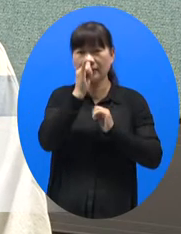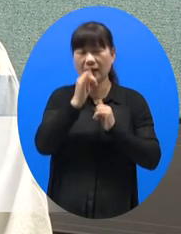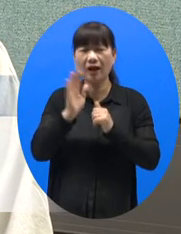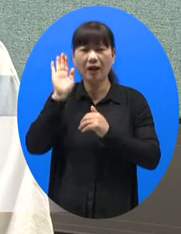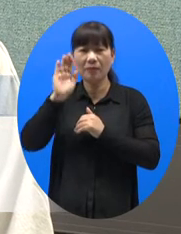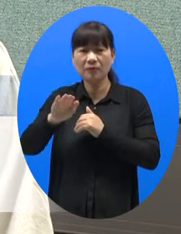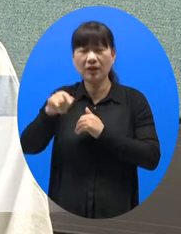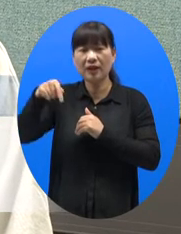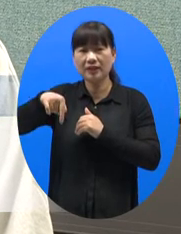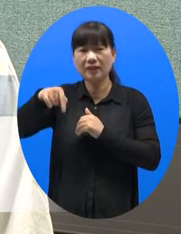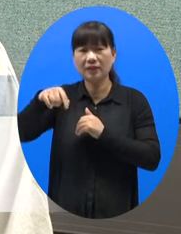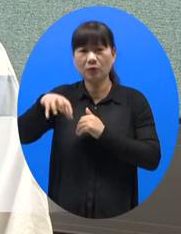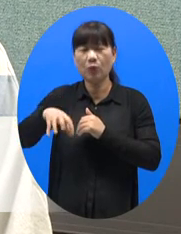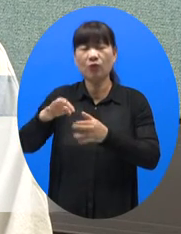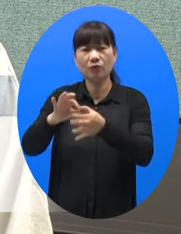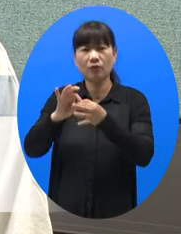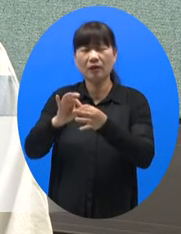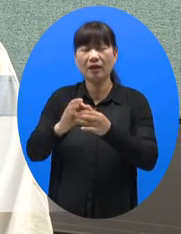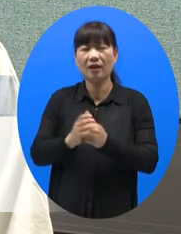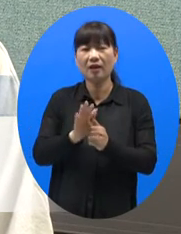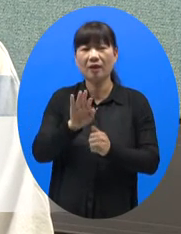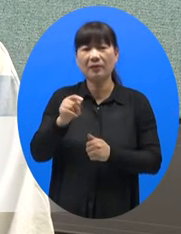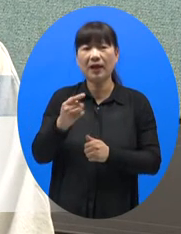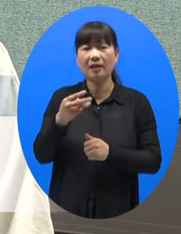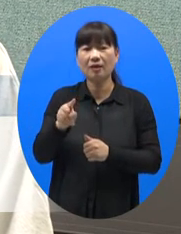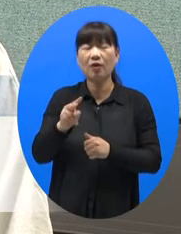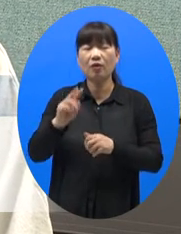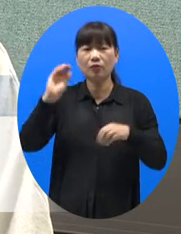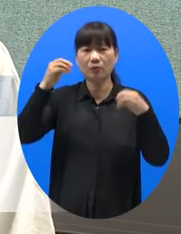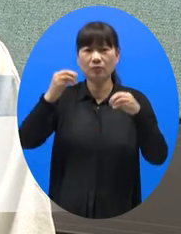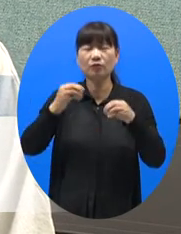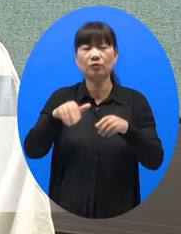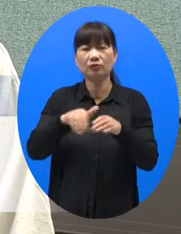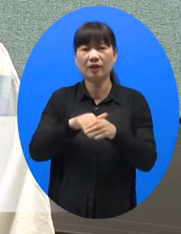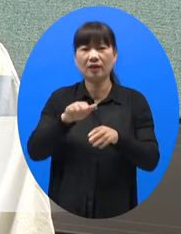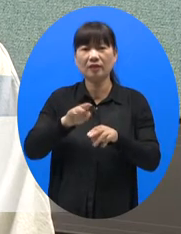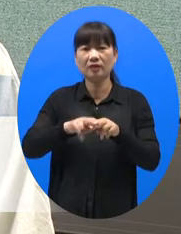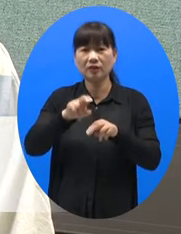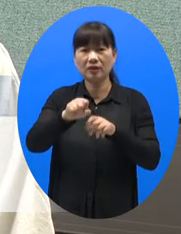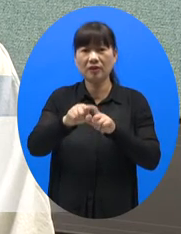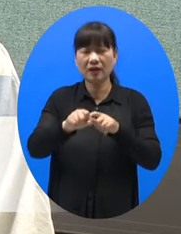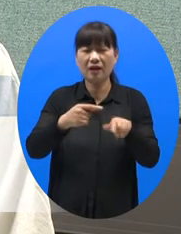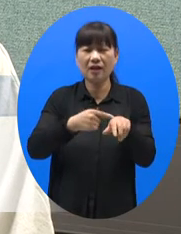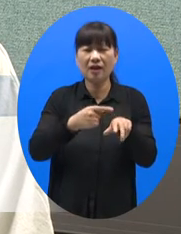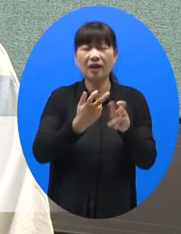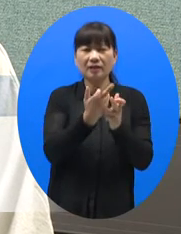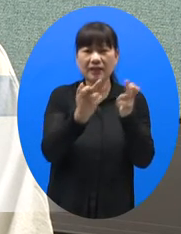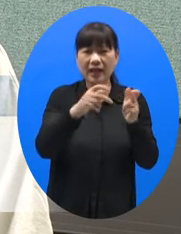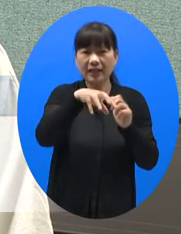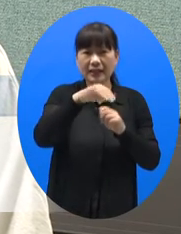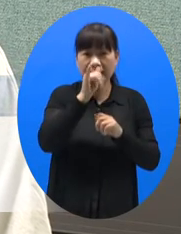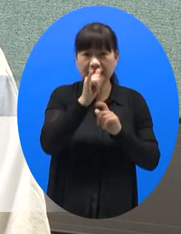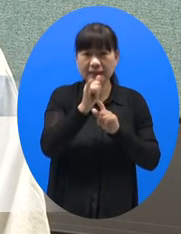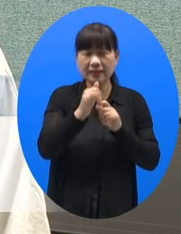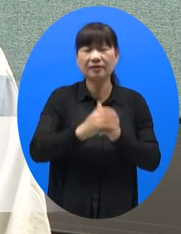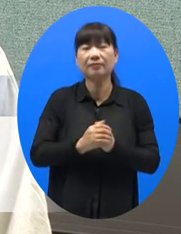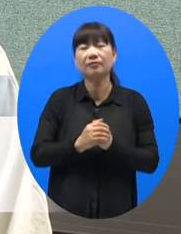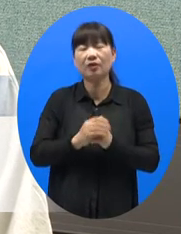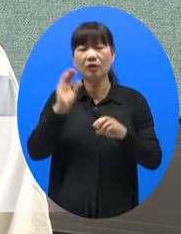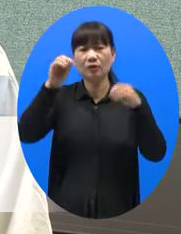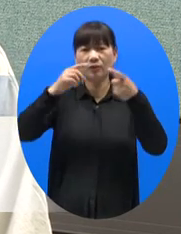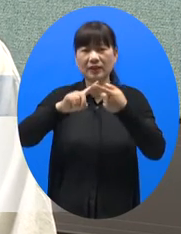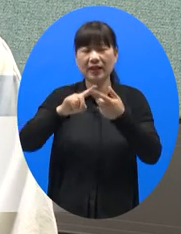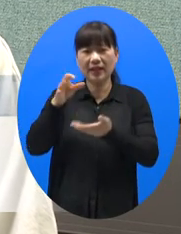복지 플랫폼을 통해 반려동물 문화 전차가 나아가 야생 동물의 생명 존중 가치까지 널리 알리고